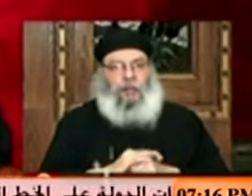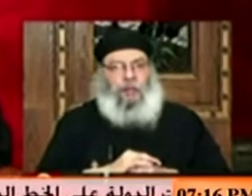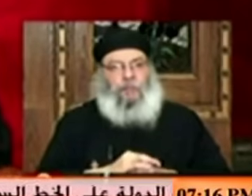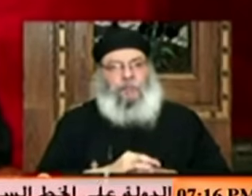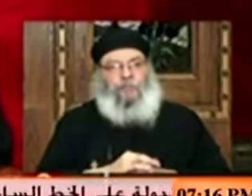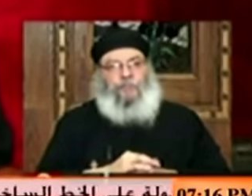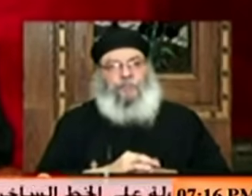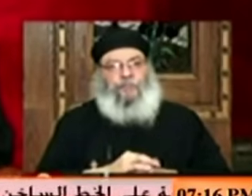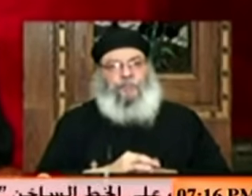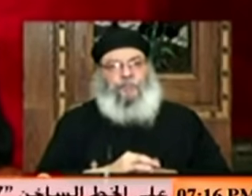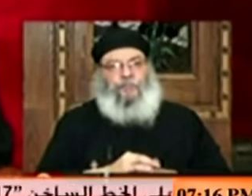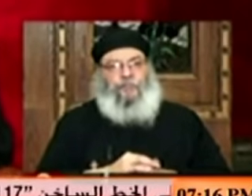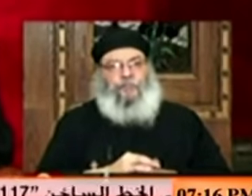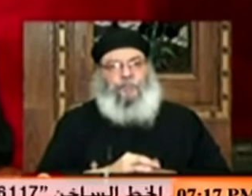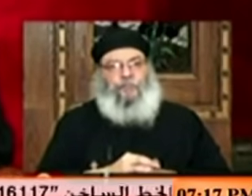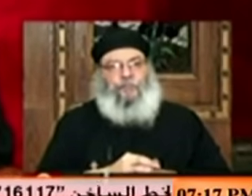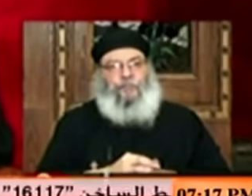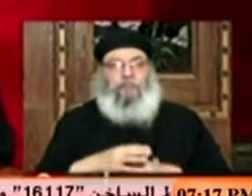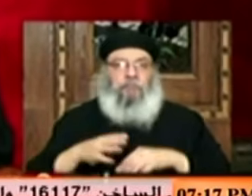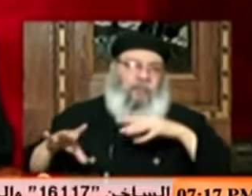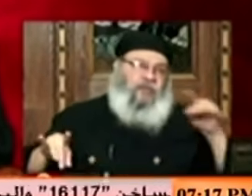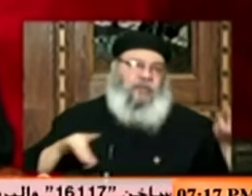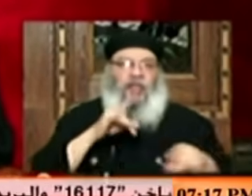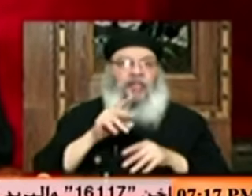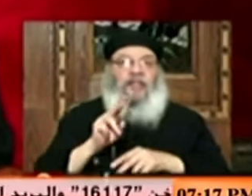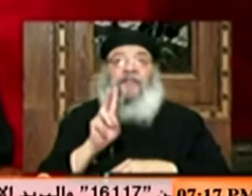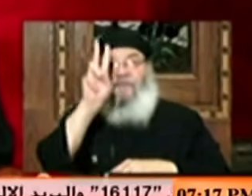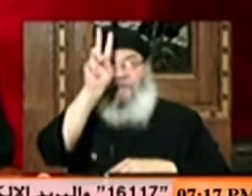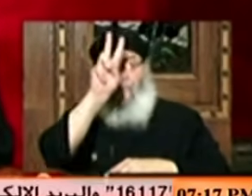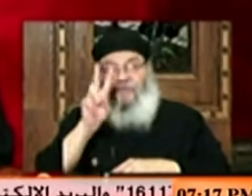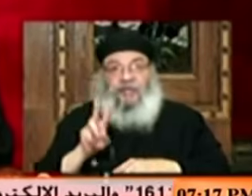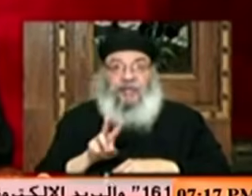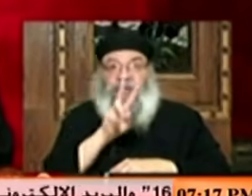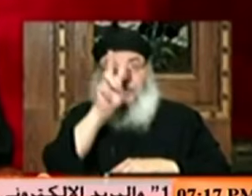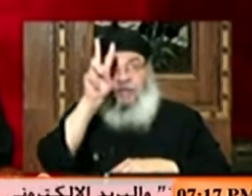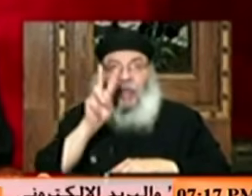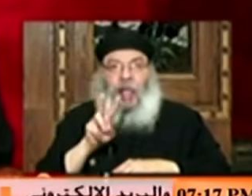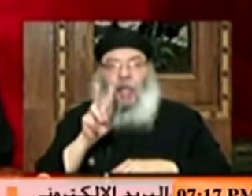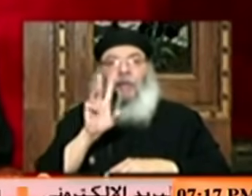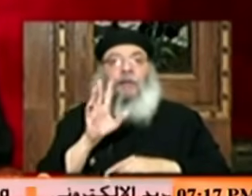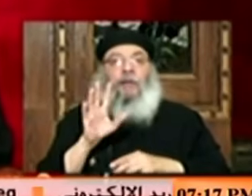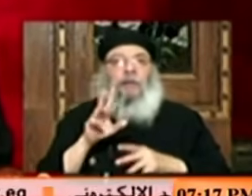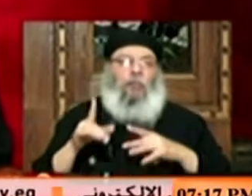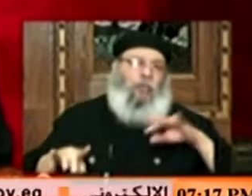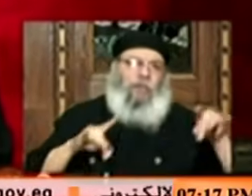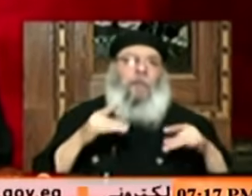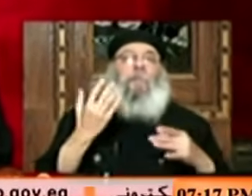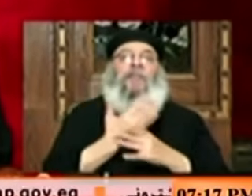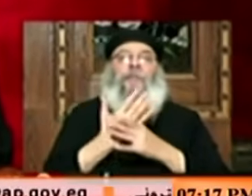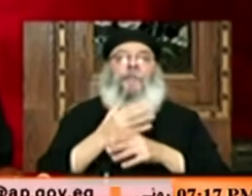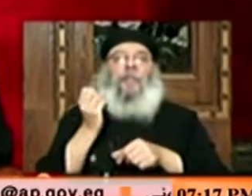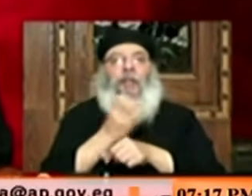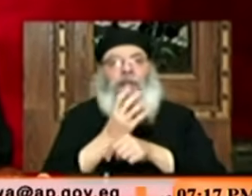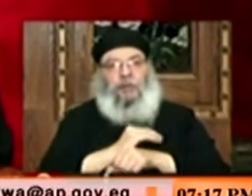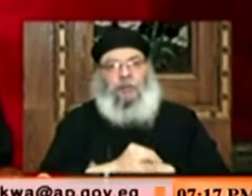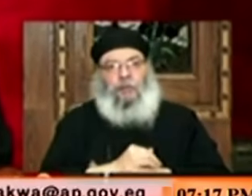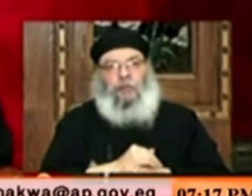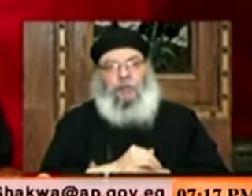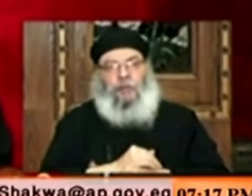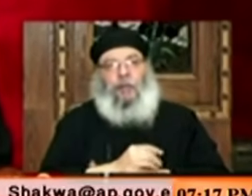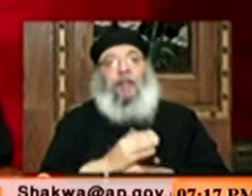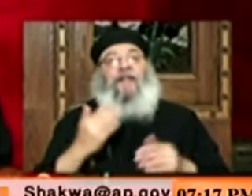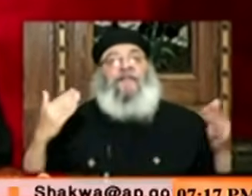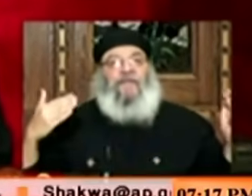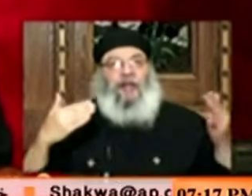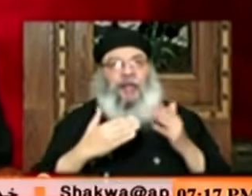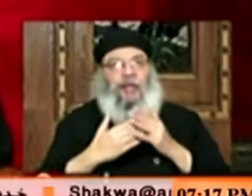شلل تائهين في سيناء مسجونين بسبب خطيتهم وعدم ايمانهم الى ان صفح